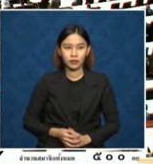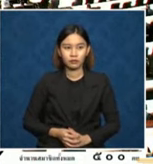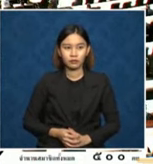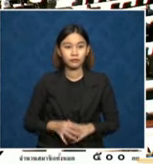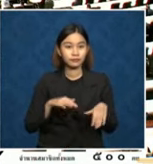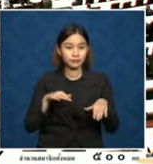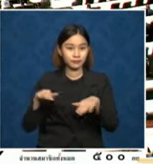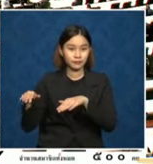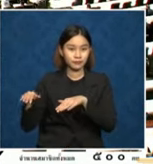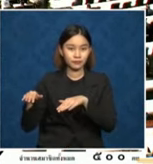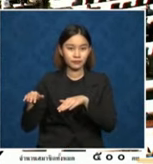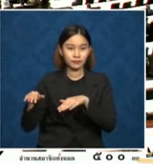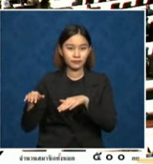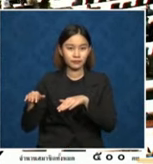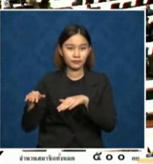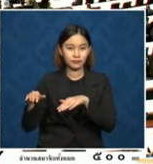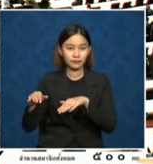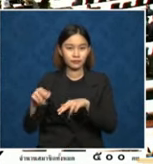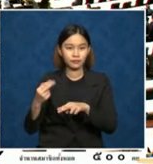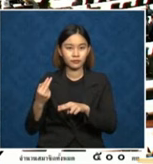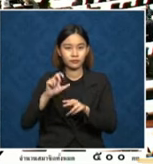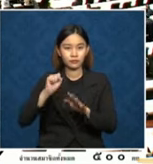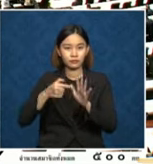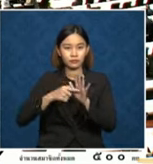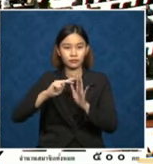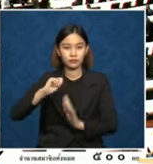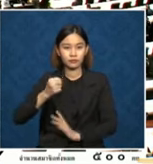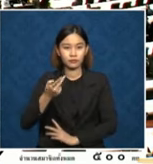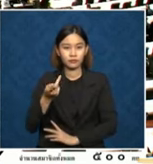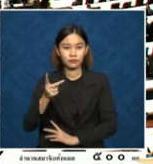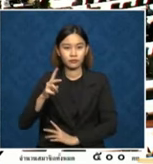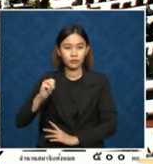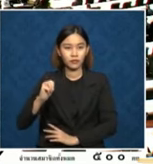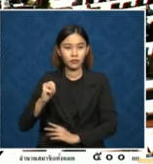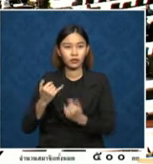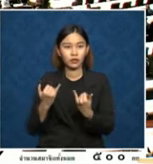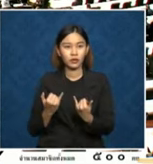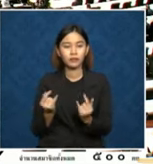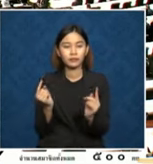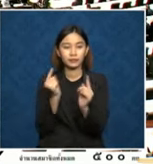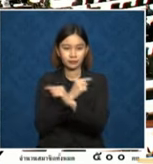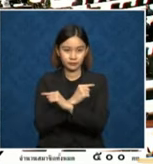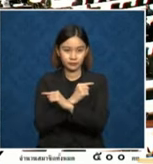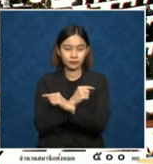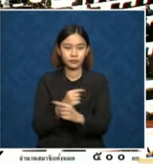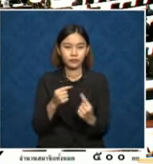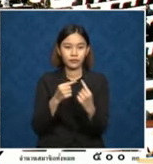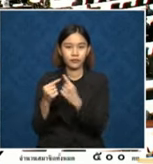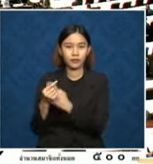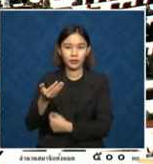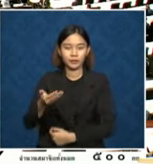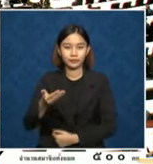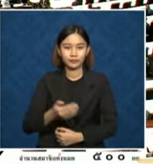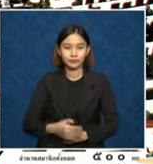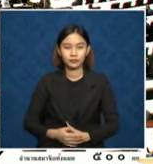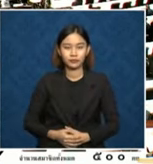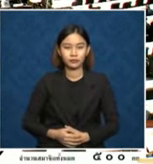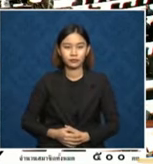ท่านพร้อมไหมครับท่านสังคมแดงโชติขออนุญาตข้ามนะครับขอเชิญท่านเสียจำปาทอง